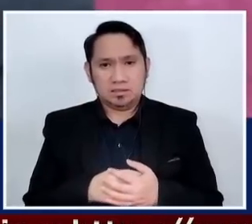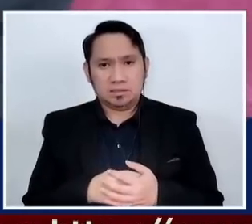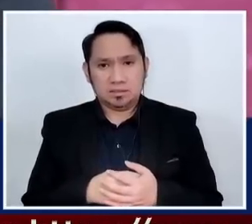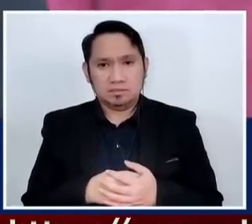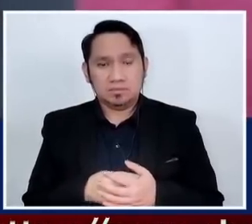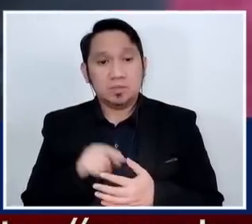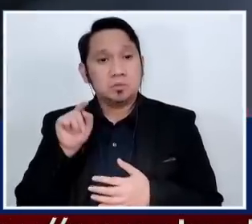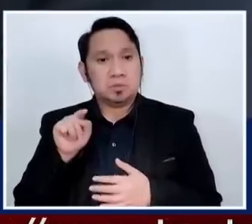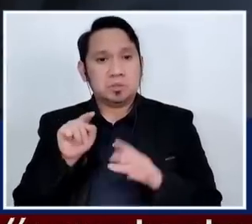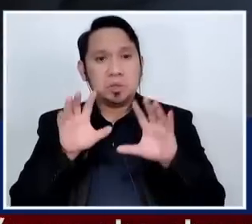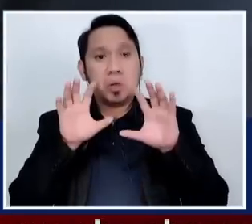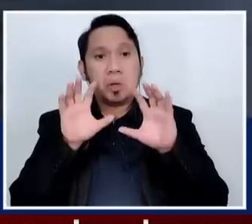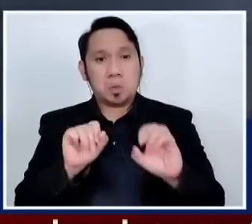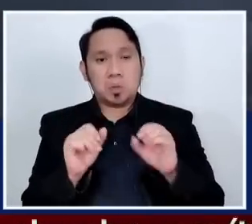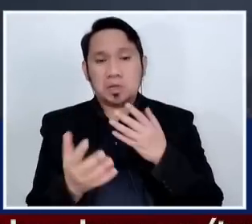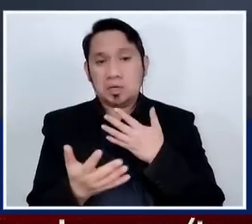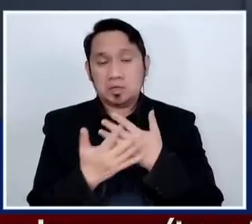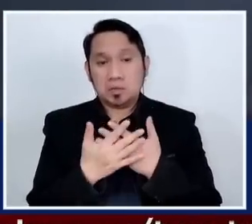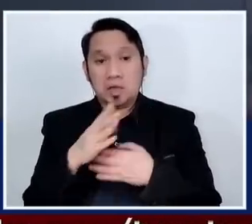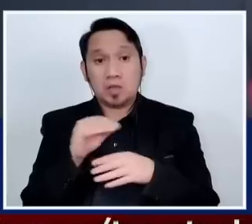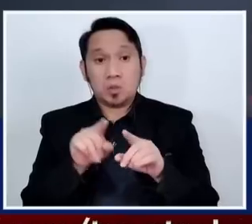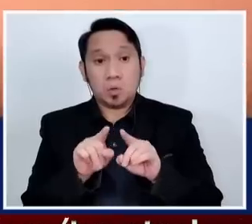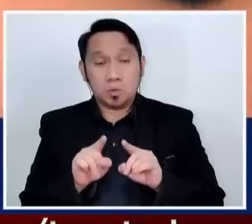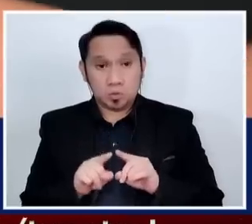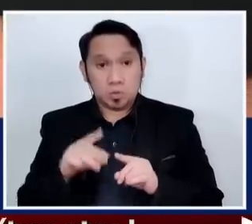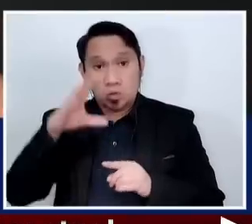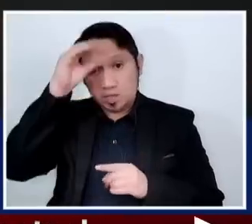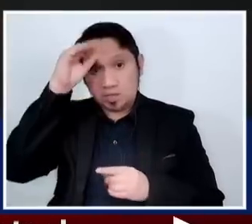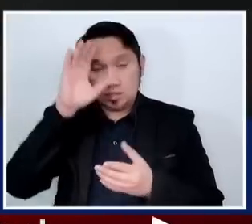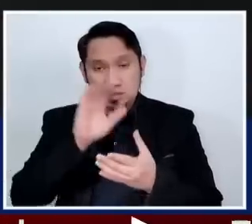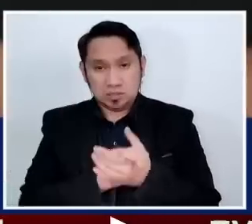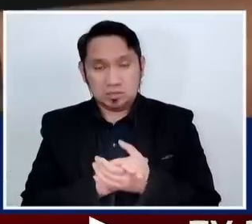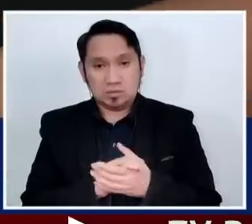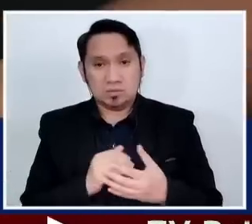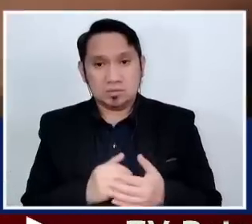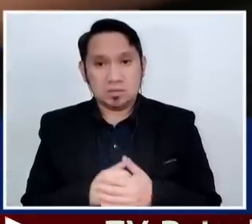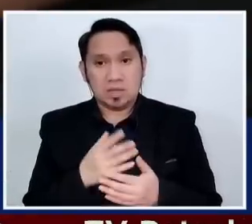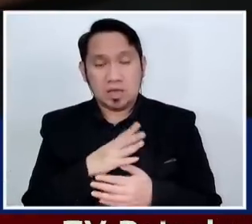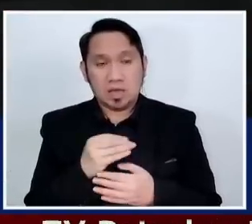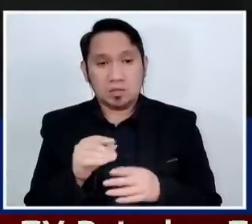Mendoza habang kinasuhan din ang kanyang mister ng estafa at kawalan ng lisensya